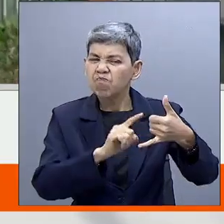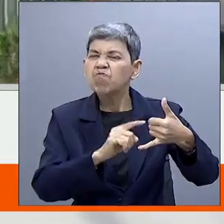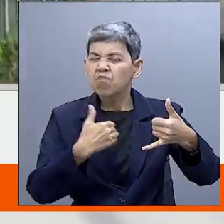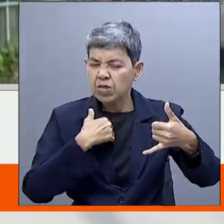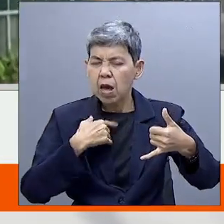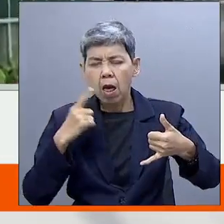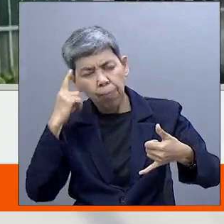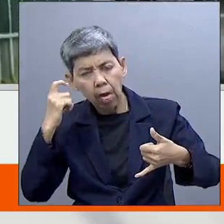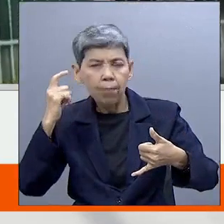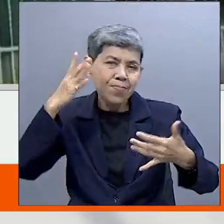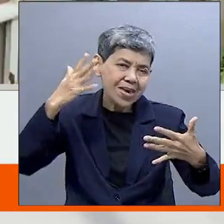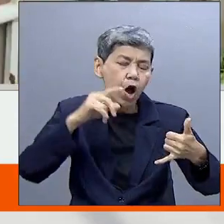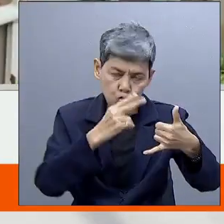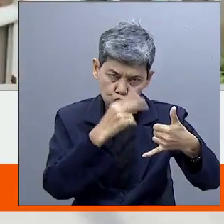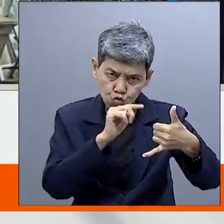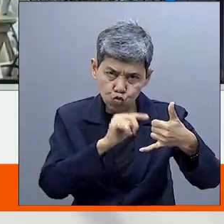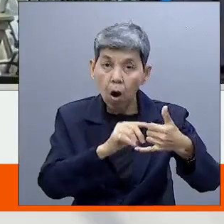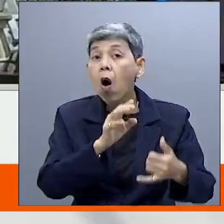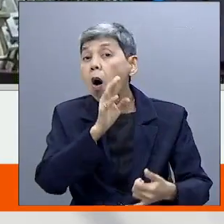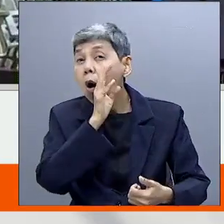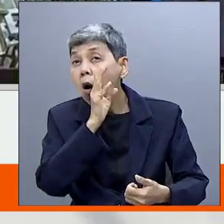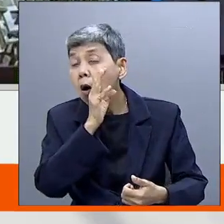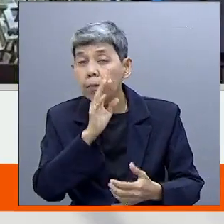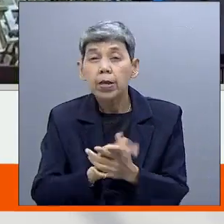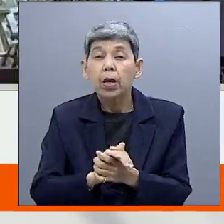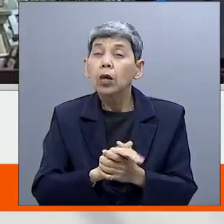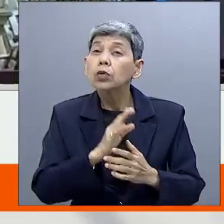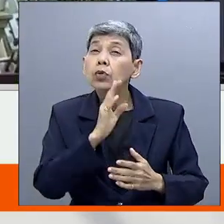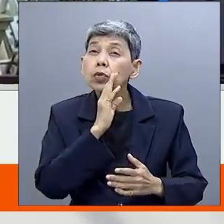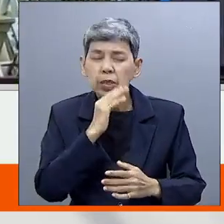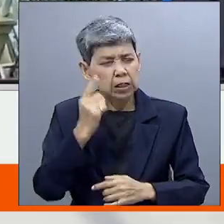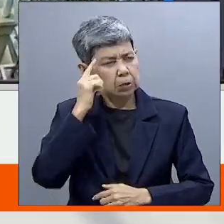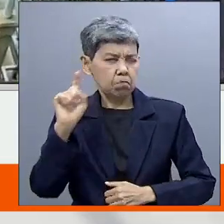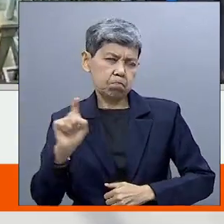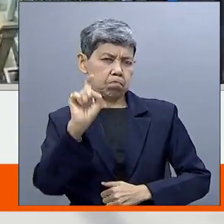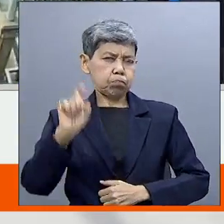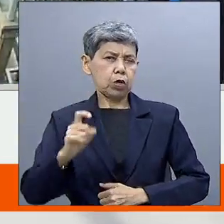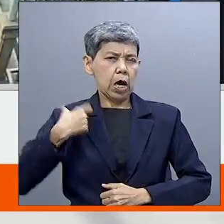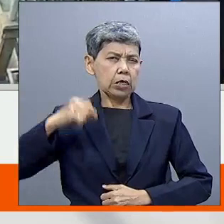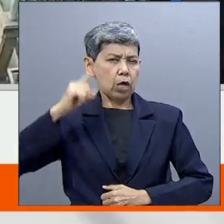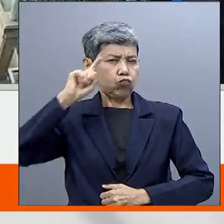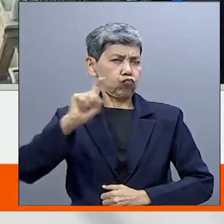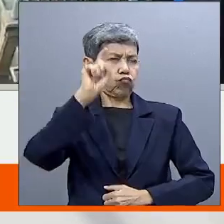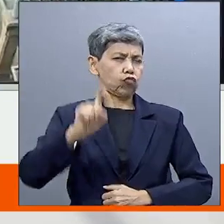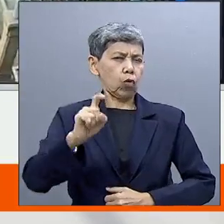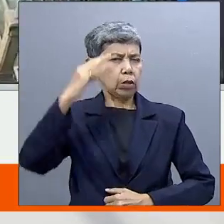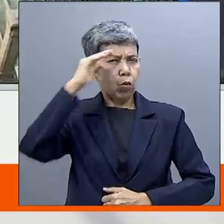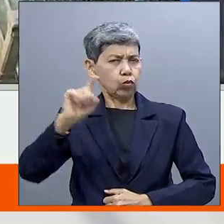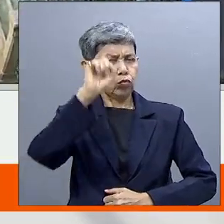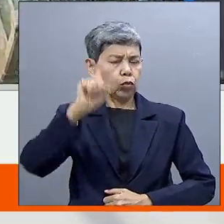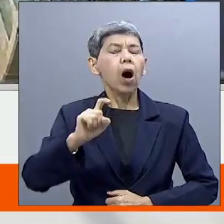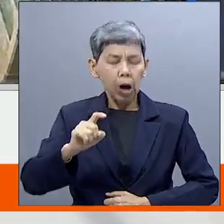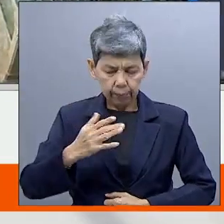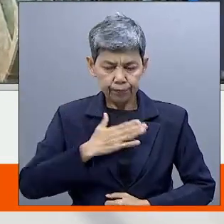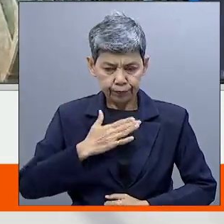งๆแล้วถ้าทางผู้รักษาเขาสงสัยหรือทางในขั้นสอบสวนเขาสงสัยเขาก็จะส่งมา